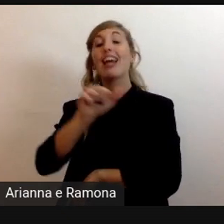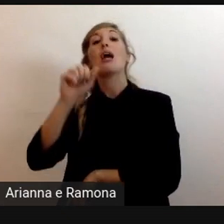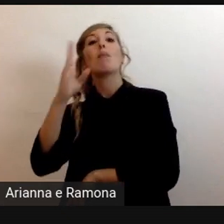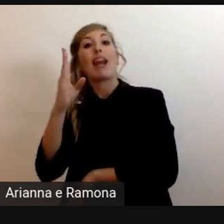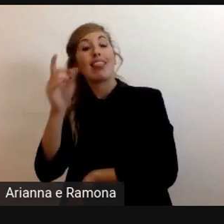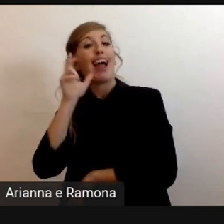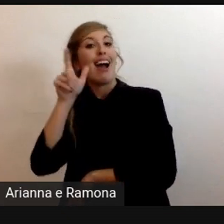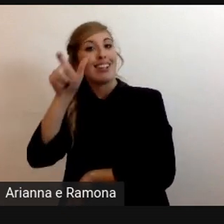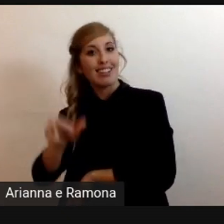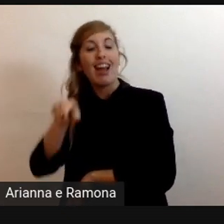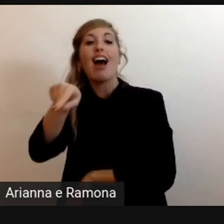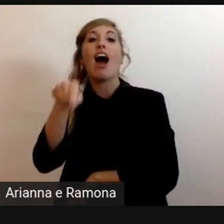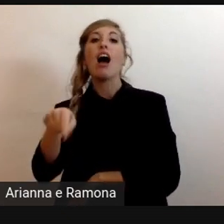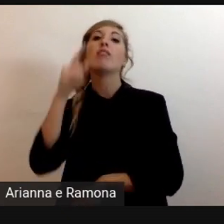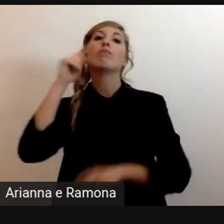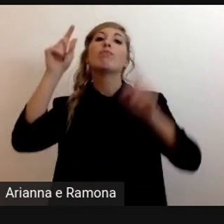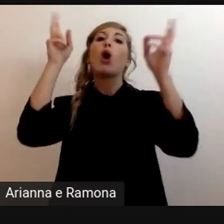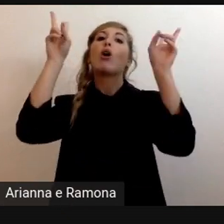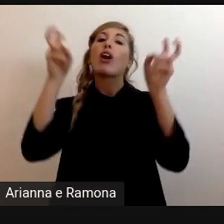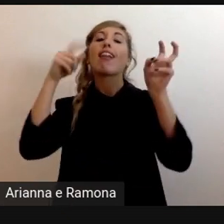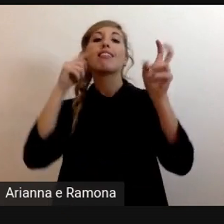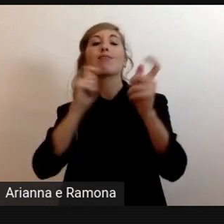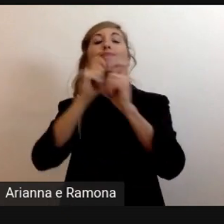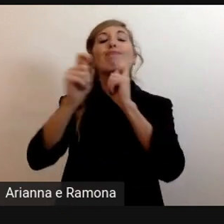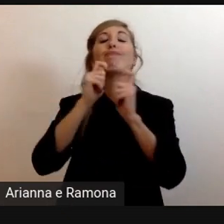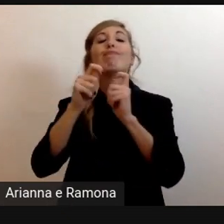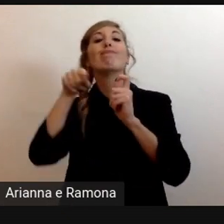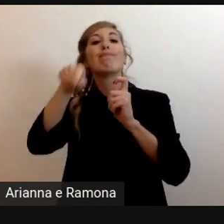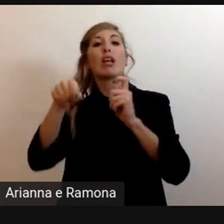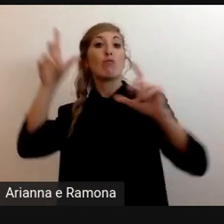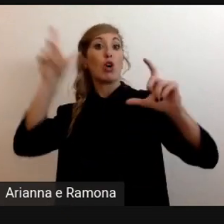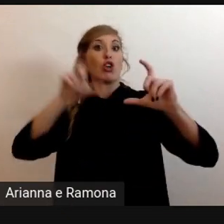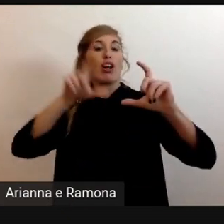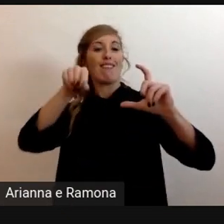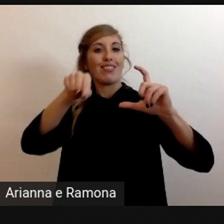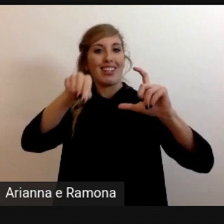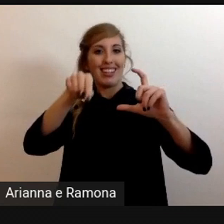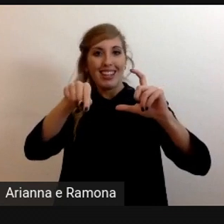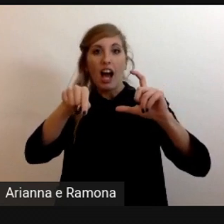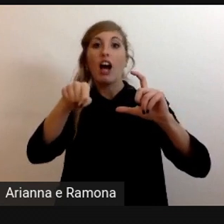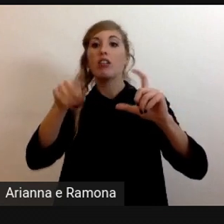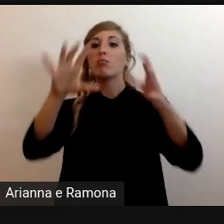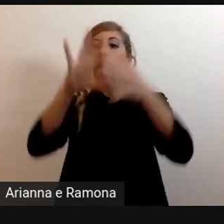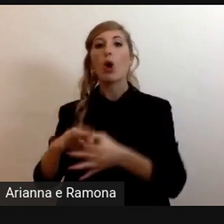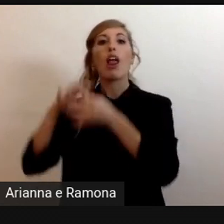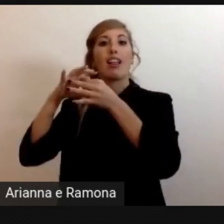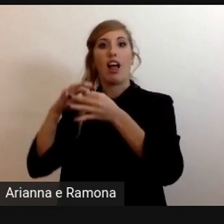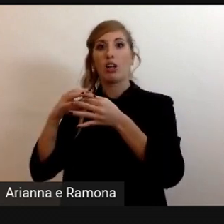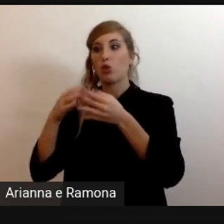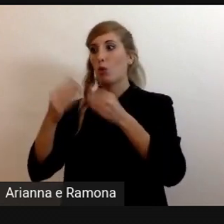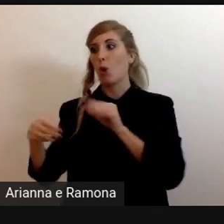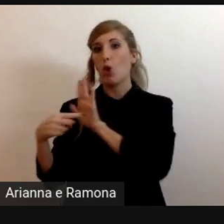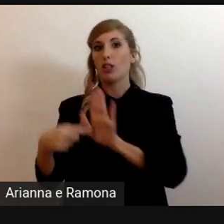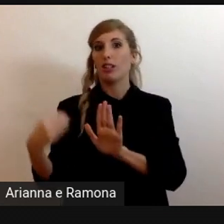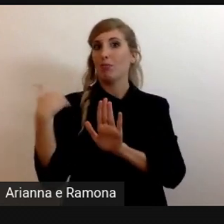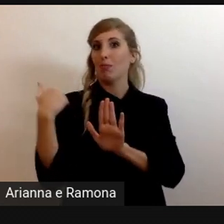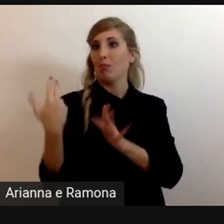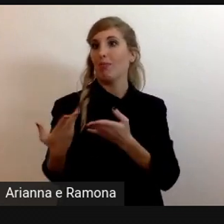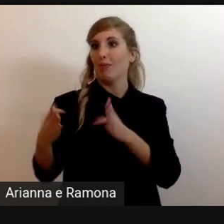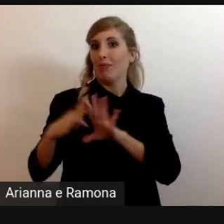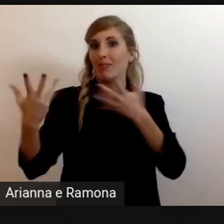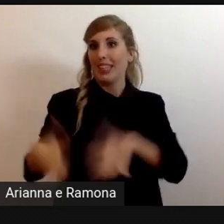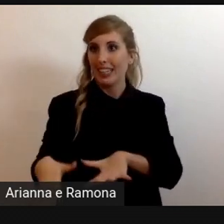un talk su veramente fotografia che riprende lo nominano scola appena conclusa a batman base